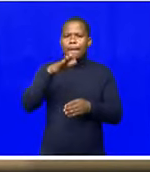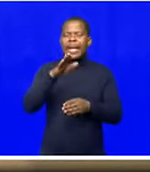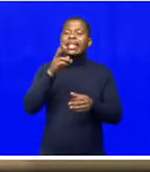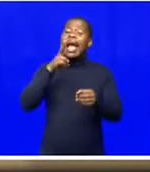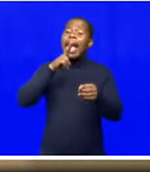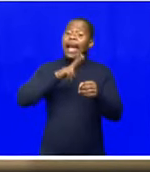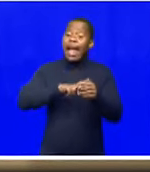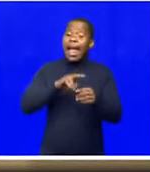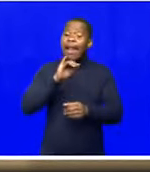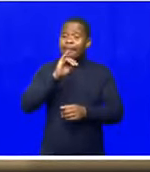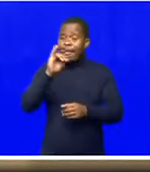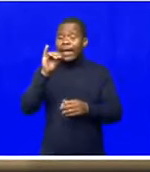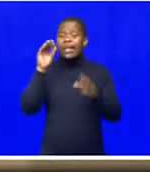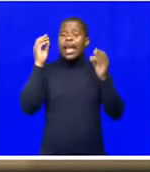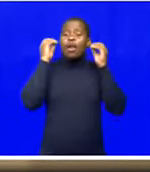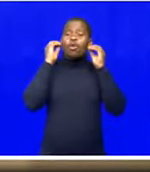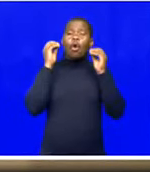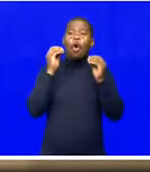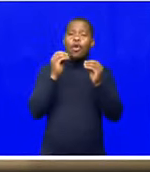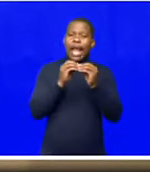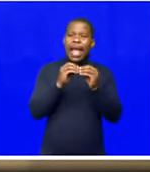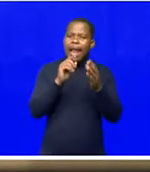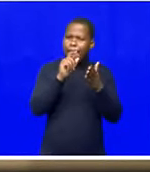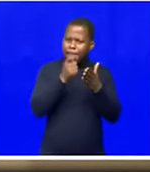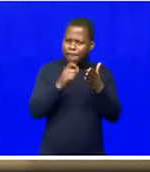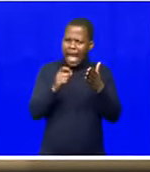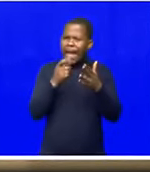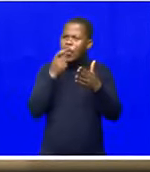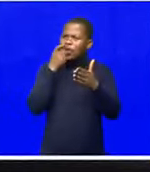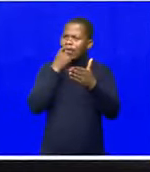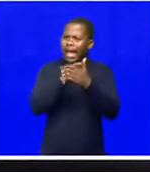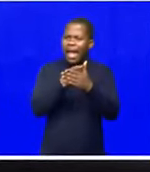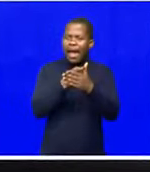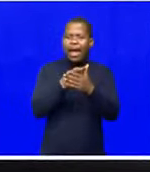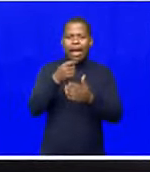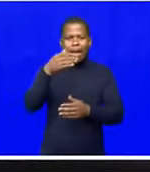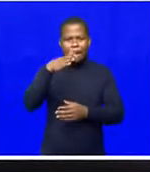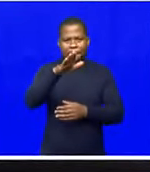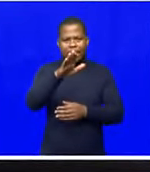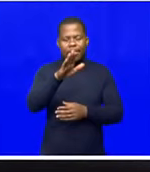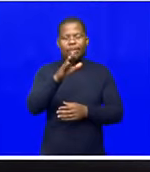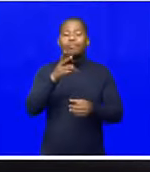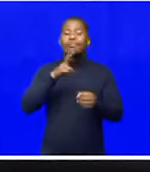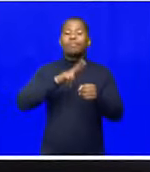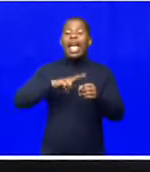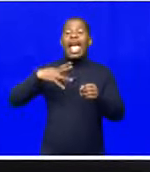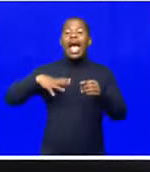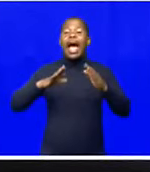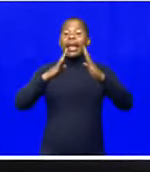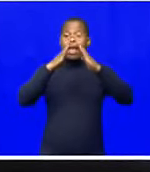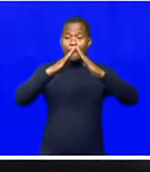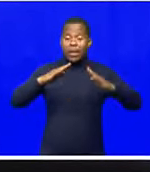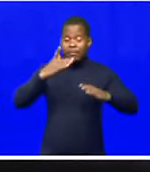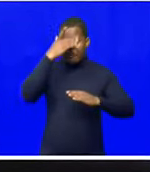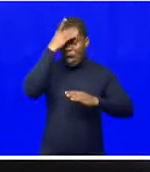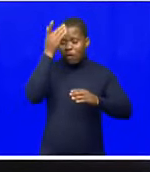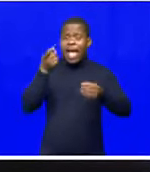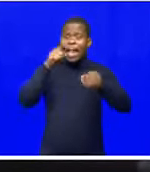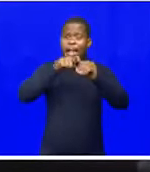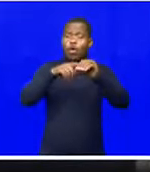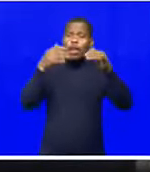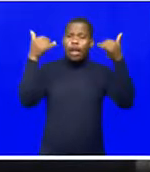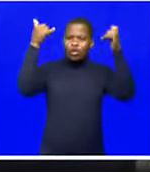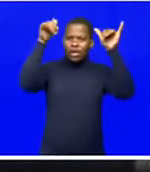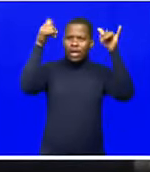wathole phela ngekuthi awuthengi ubhalelwe ngidokotela noma nesi lamanye amatiko kahulumende labe emzibumunye ekugubheni